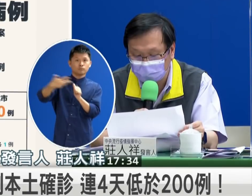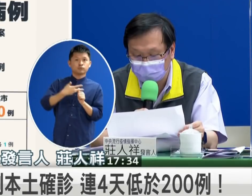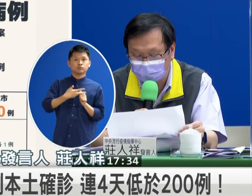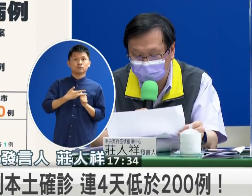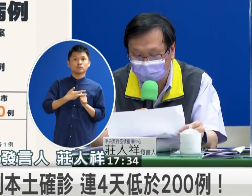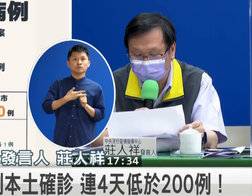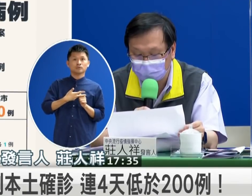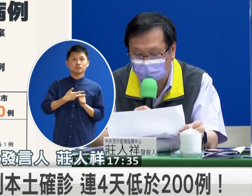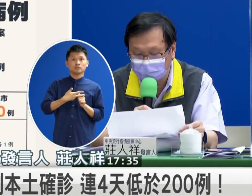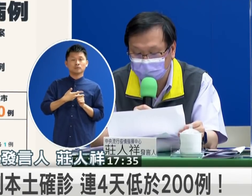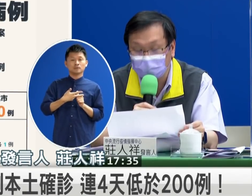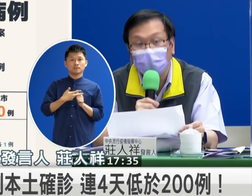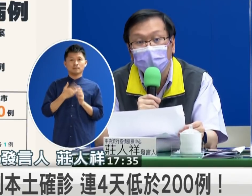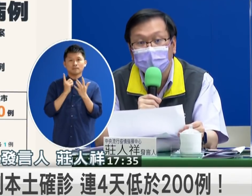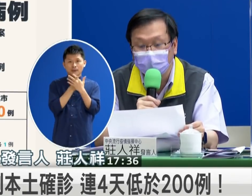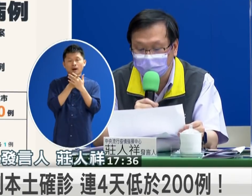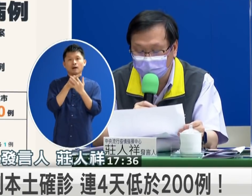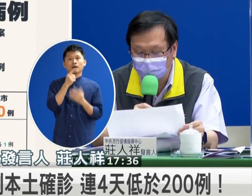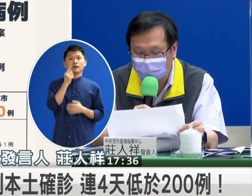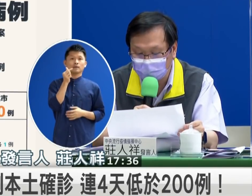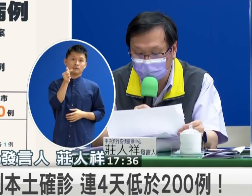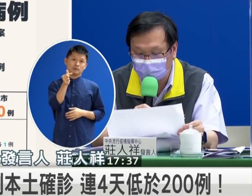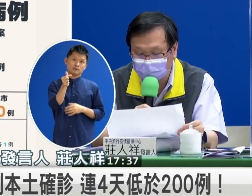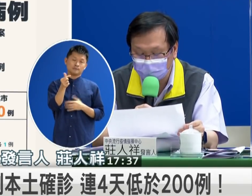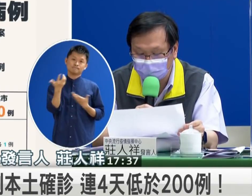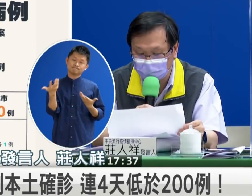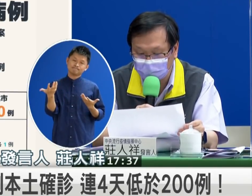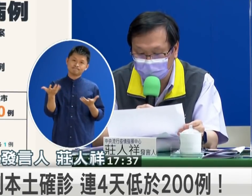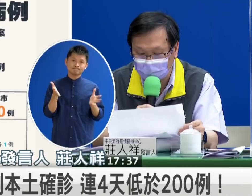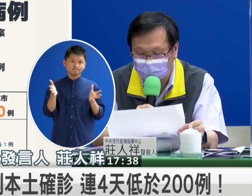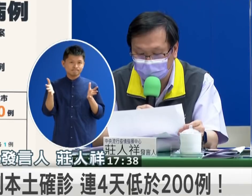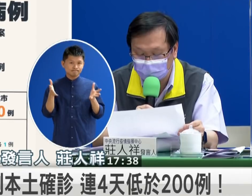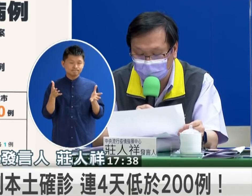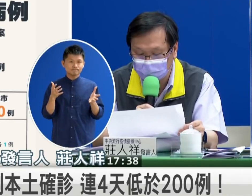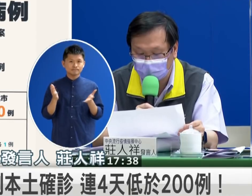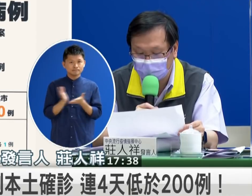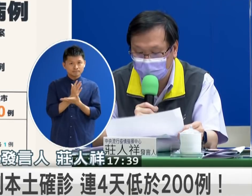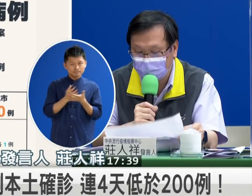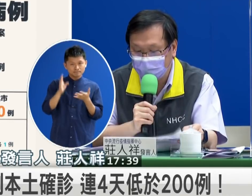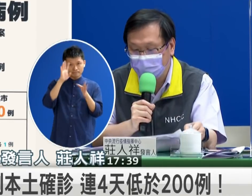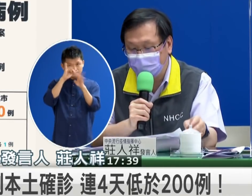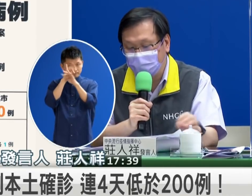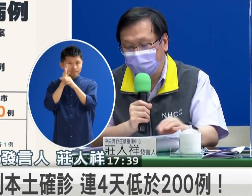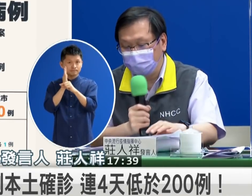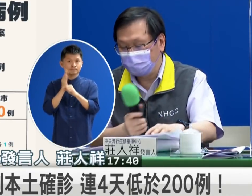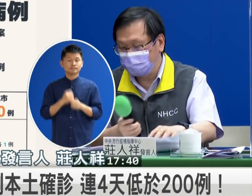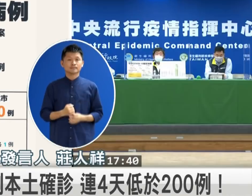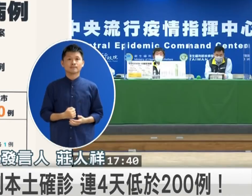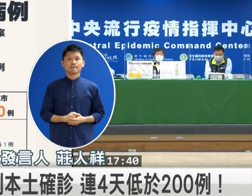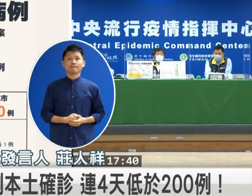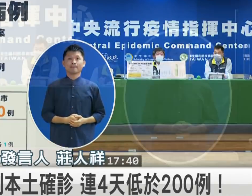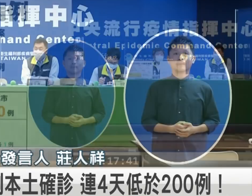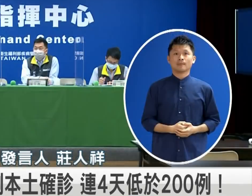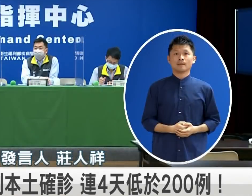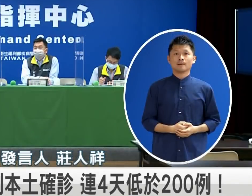又诊断成阳性哦，那这个部分当然还在做继续的一个调查。嘿，